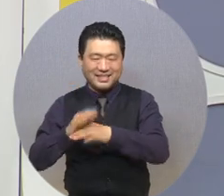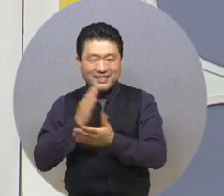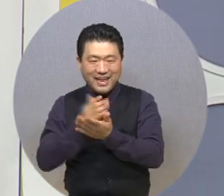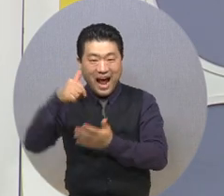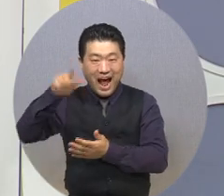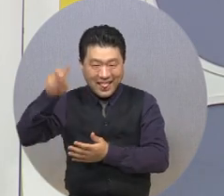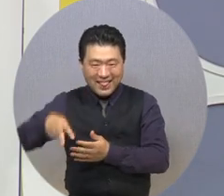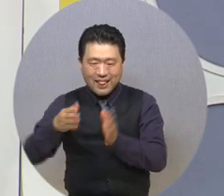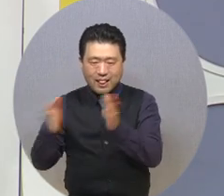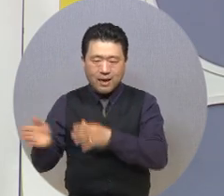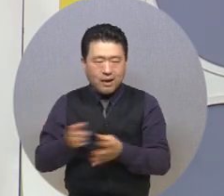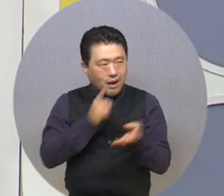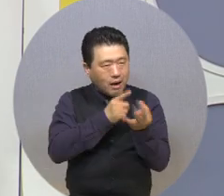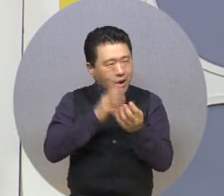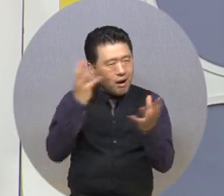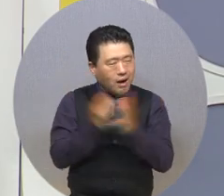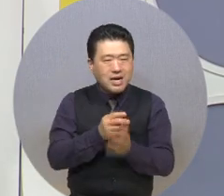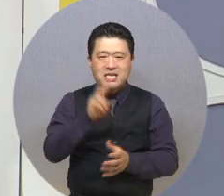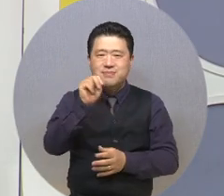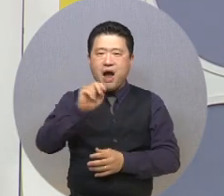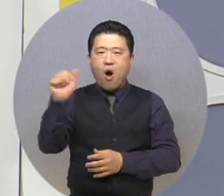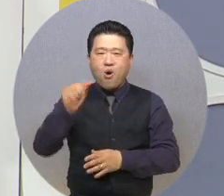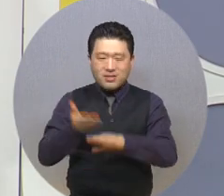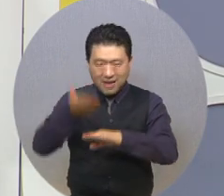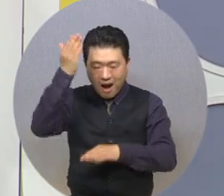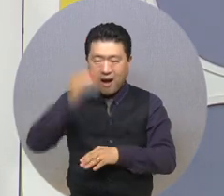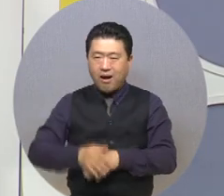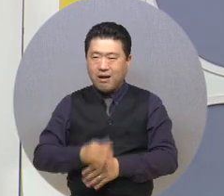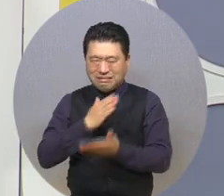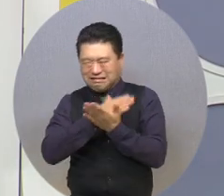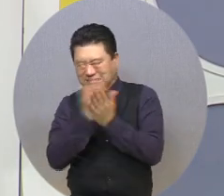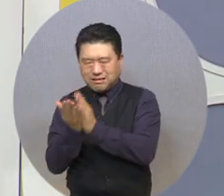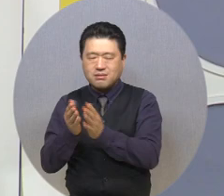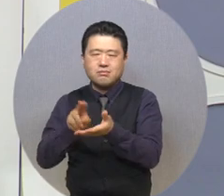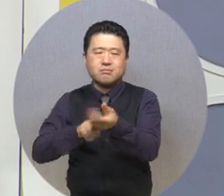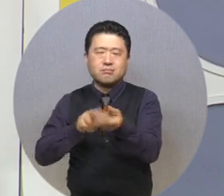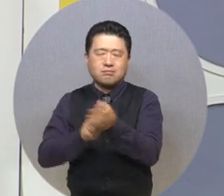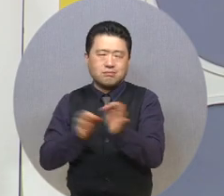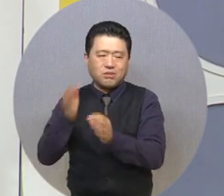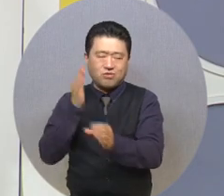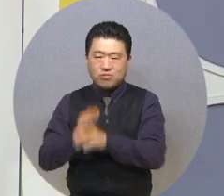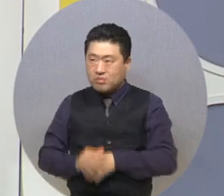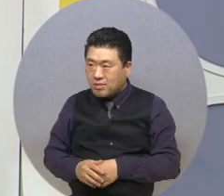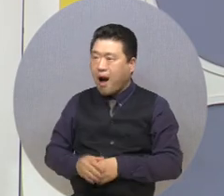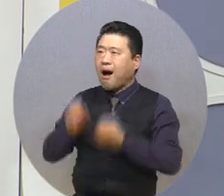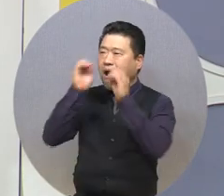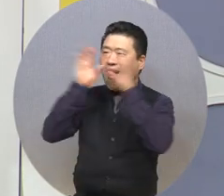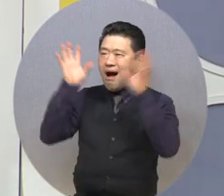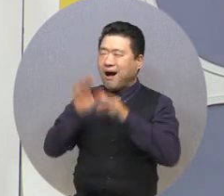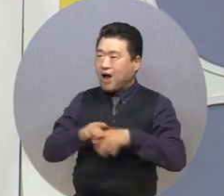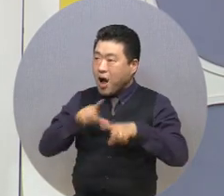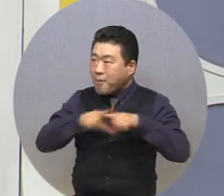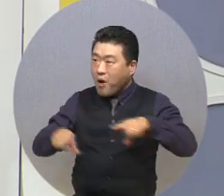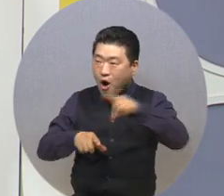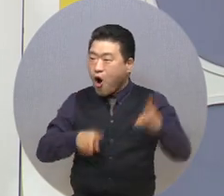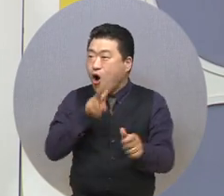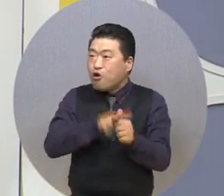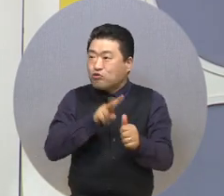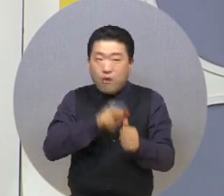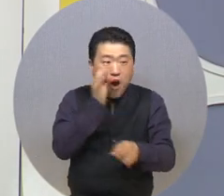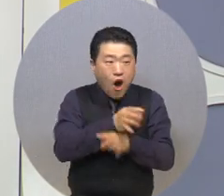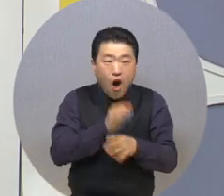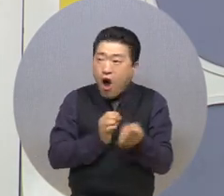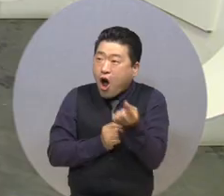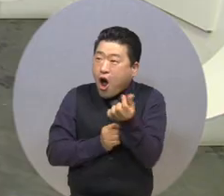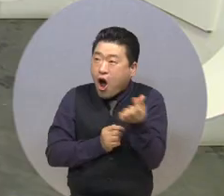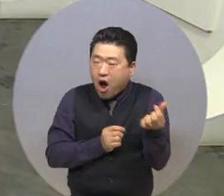네. 25,000개 정도 농수축산물을 지금 판매하고 있습니다. 우리가 슈퍼에 가도 살 게 그렇게 많지